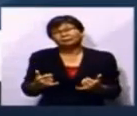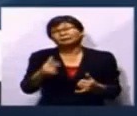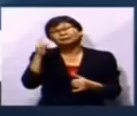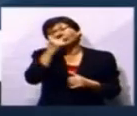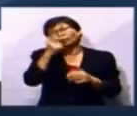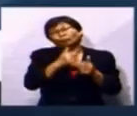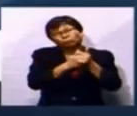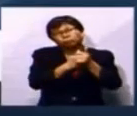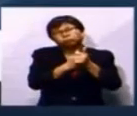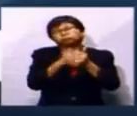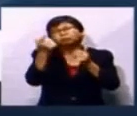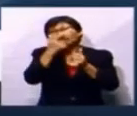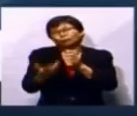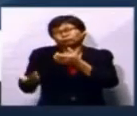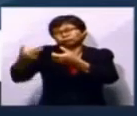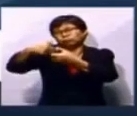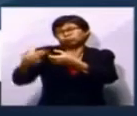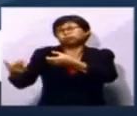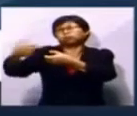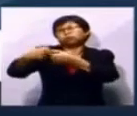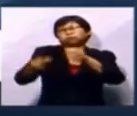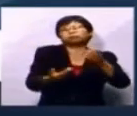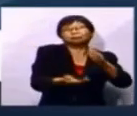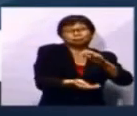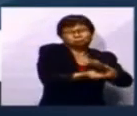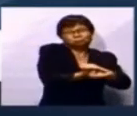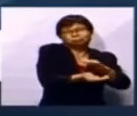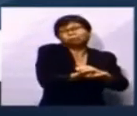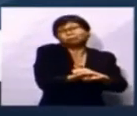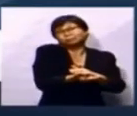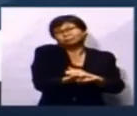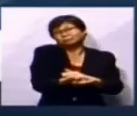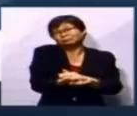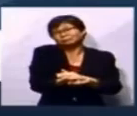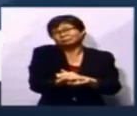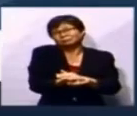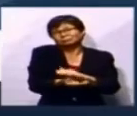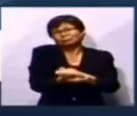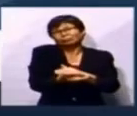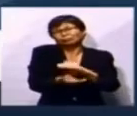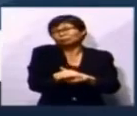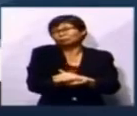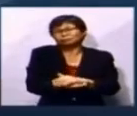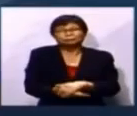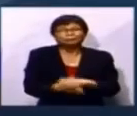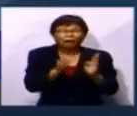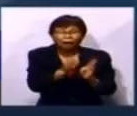terjebak dalam aktu perlawanan ni lah.